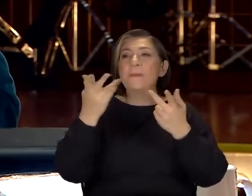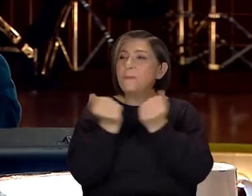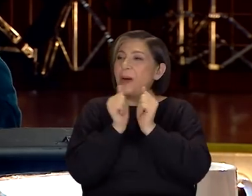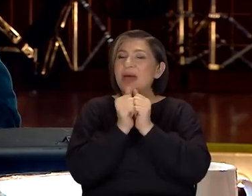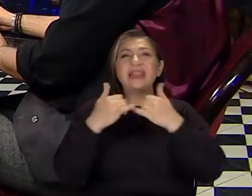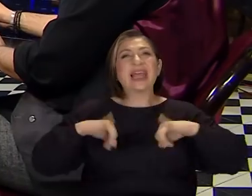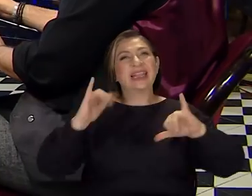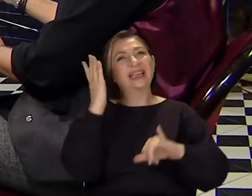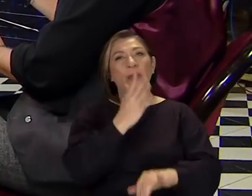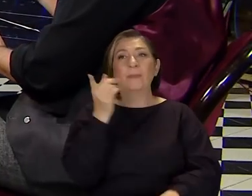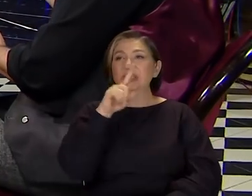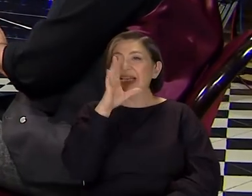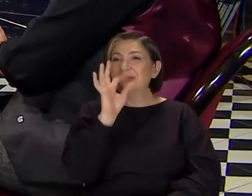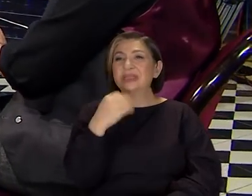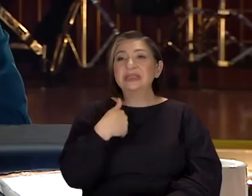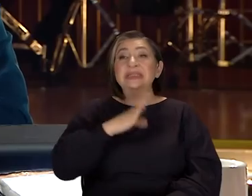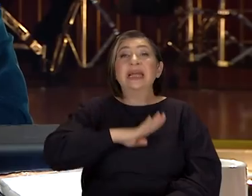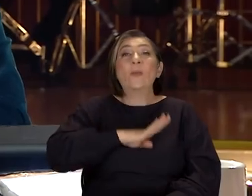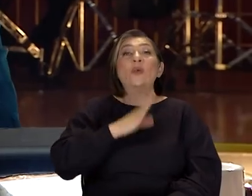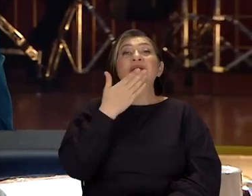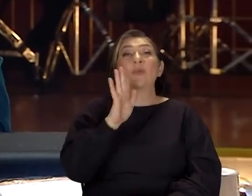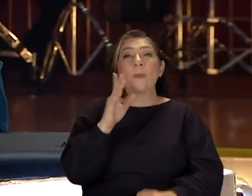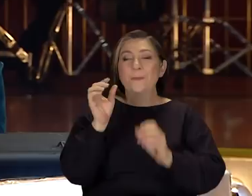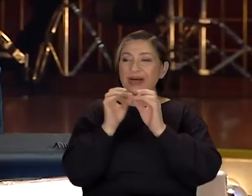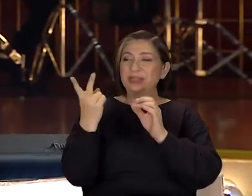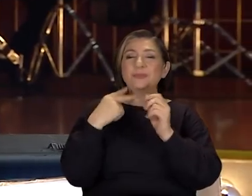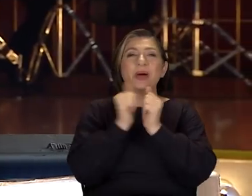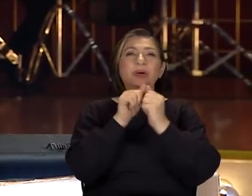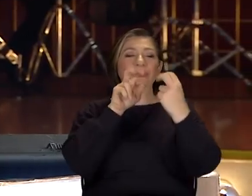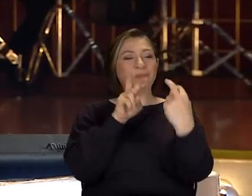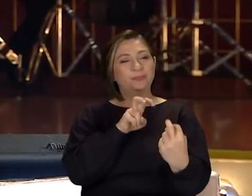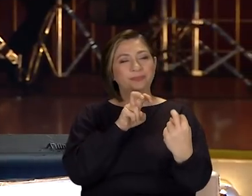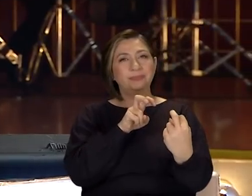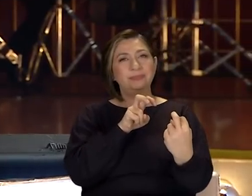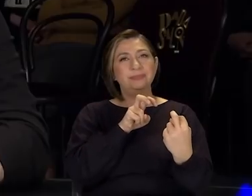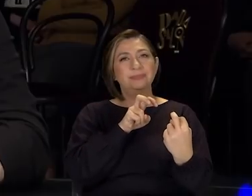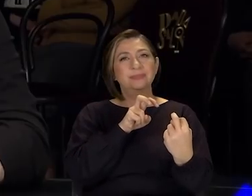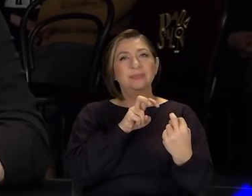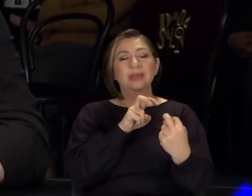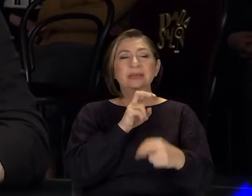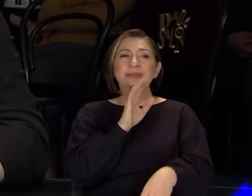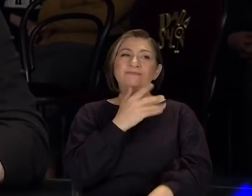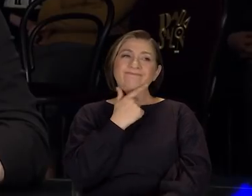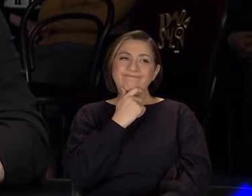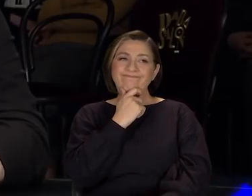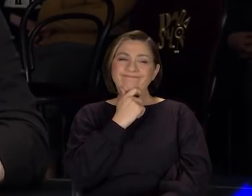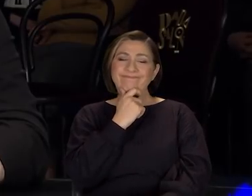tatile gittiğimizde oluyor. Çünkü başka kimseye tahammül edemiyorum. Barış'la beraber oturuyoruz. Ondan sonra şey diyor, böyle